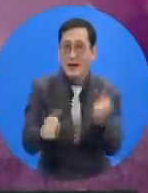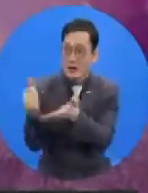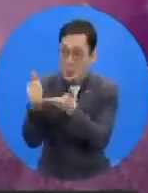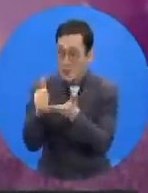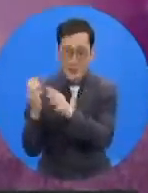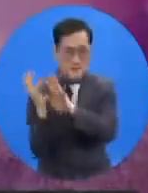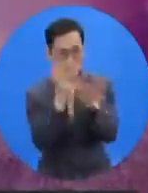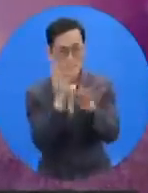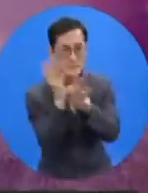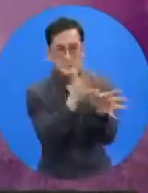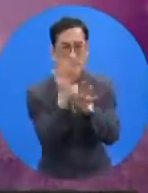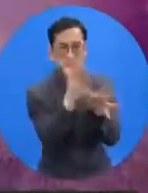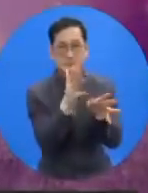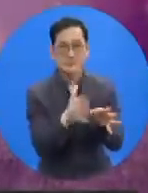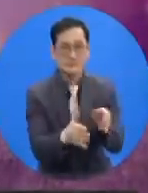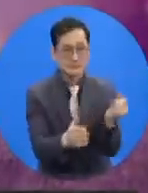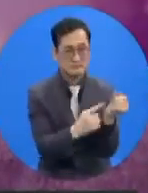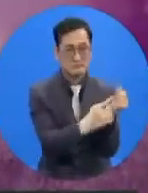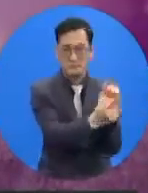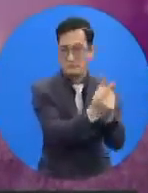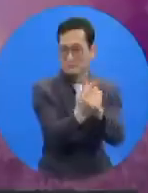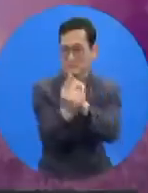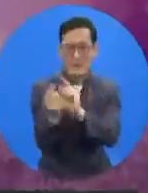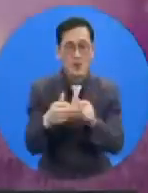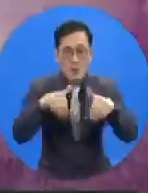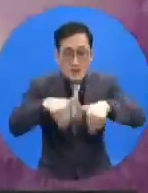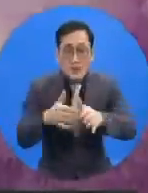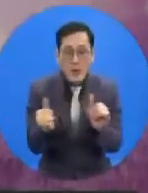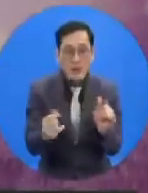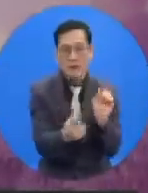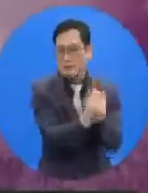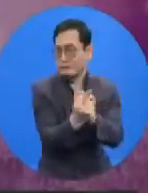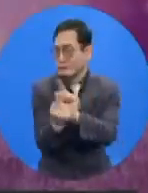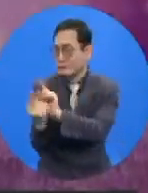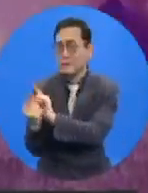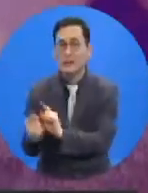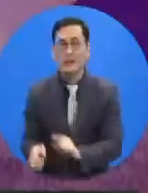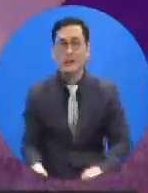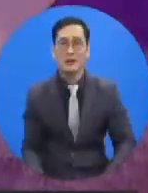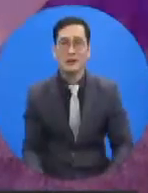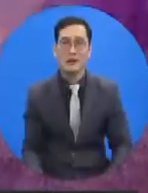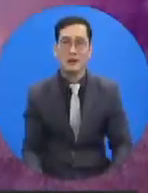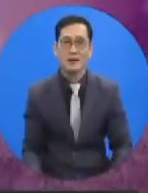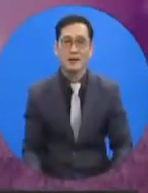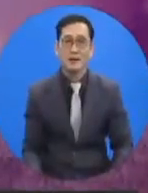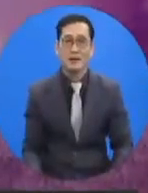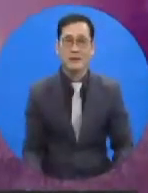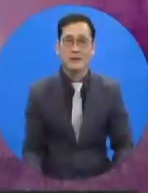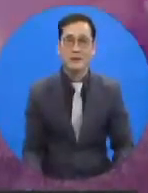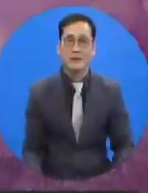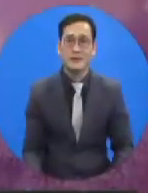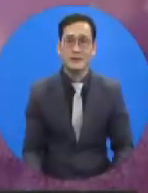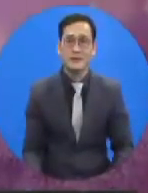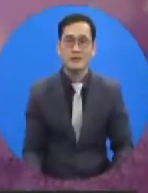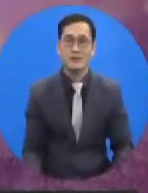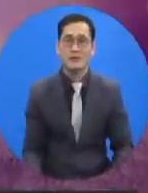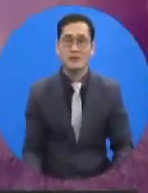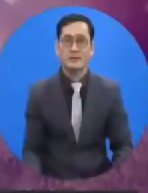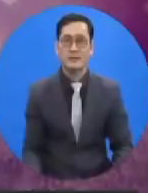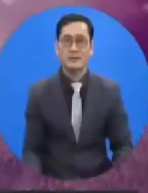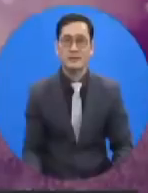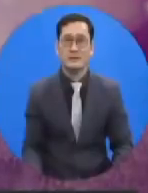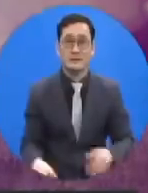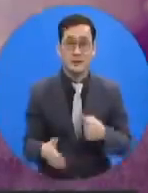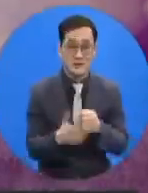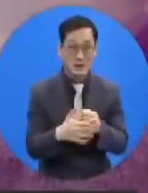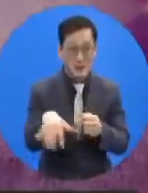다수의 손님들을 접촉했고 다수의 여성 종업원과 또 이 주점의 직원들과 접촉했을 가능성이 크다 이 술집의 업무 특성상 그렇기 때문에